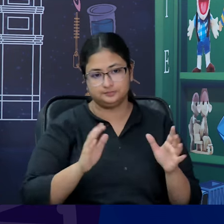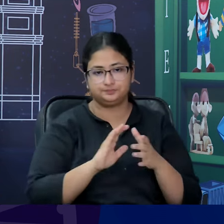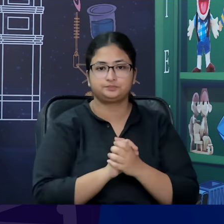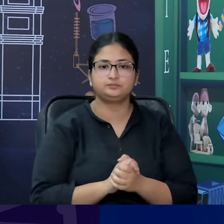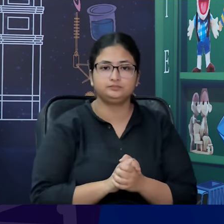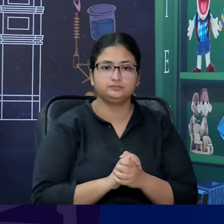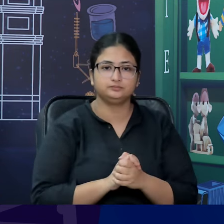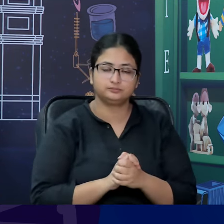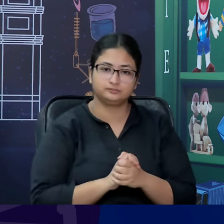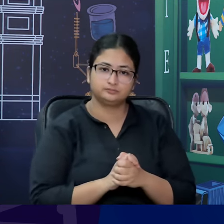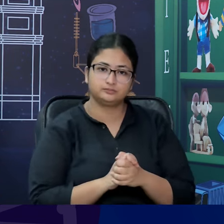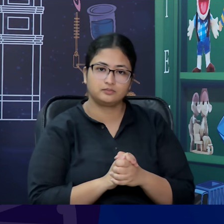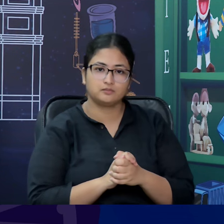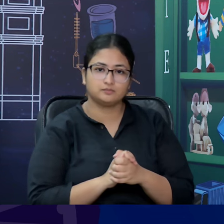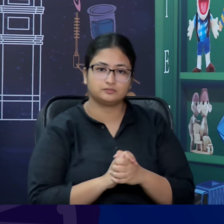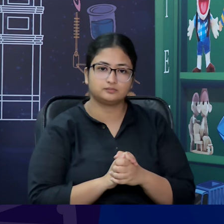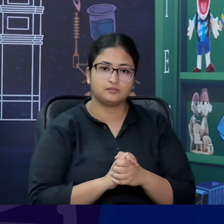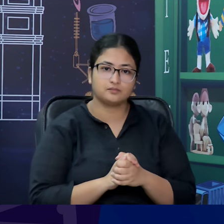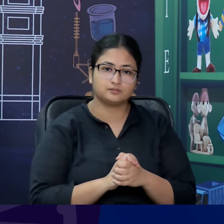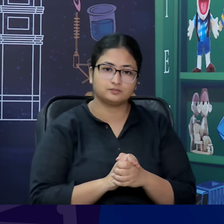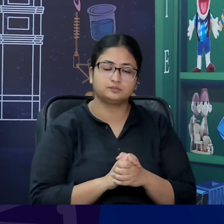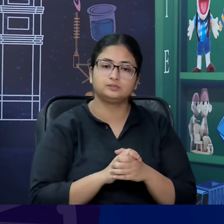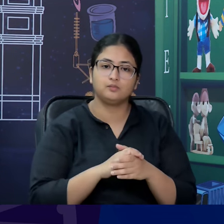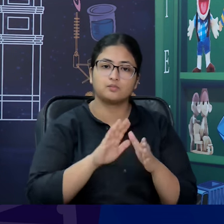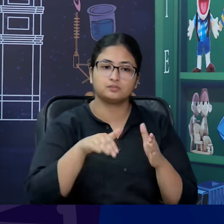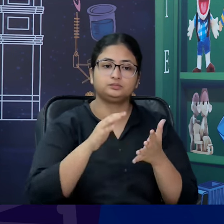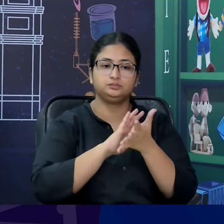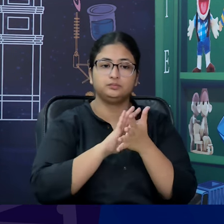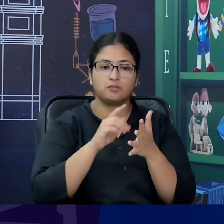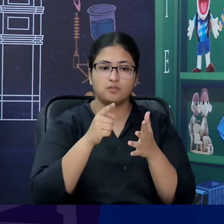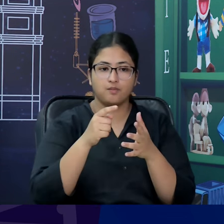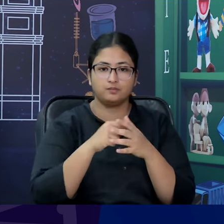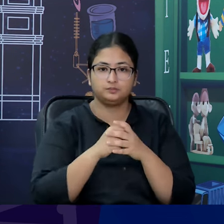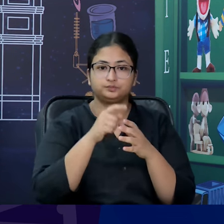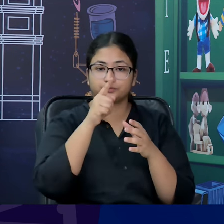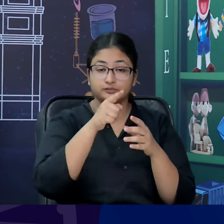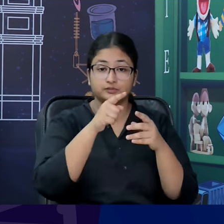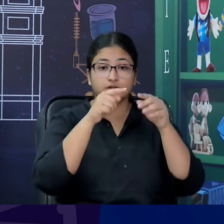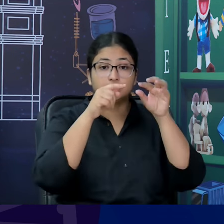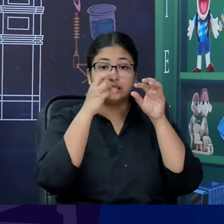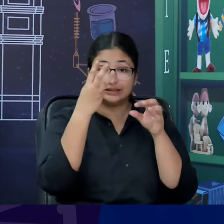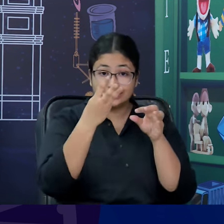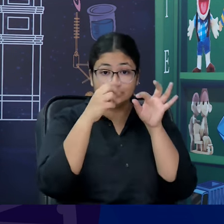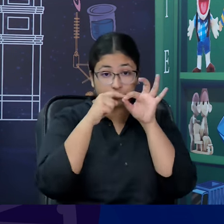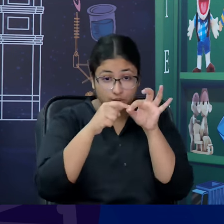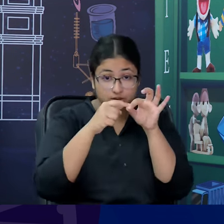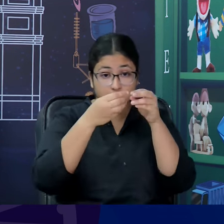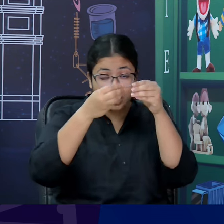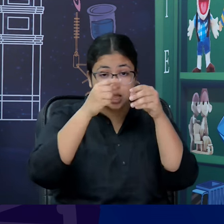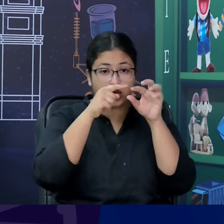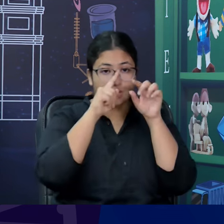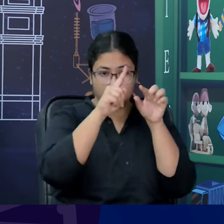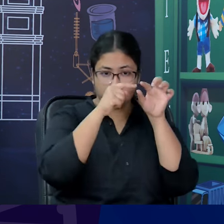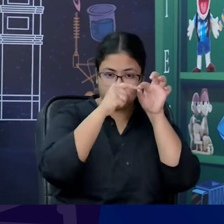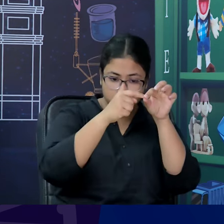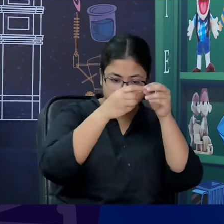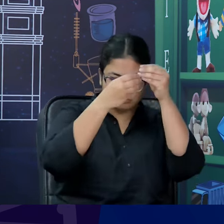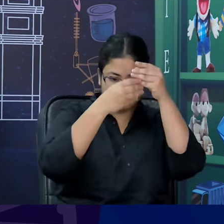होता है इसका उत्तर आप लिखें और संशोधित गृह कार्य यहां पर आप देख सकते हैं इसमें तीन प्रश्न है और एक रिक्त